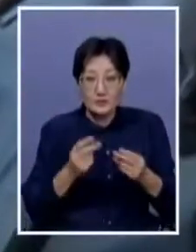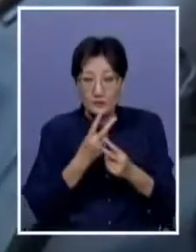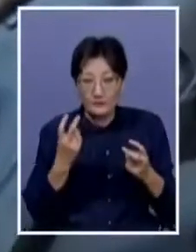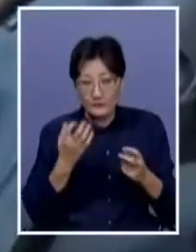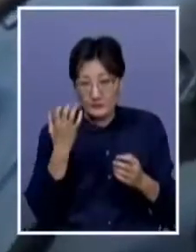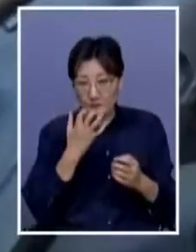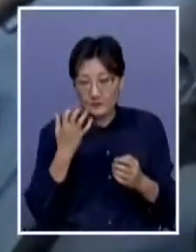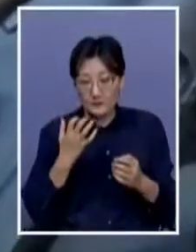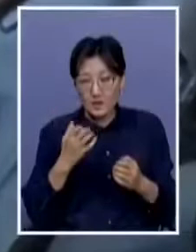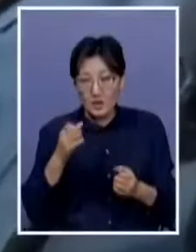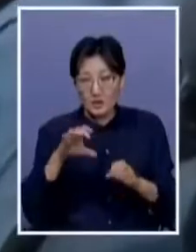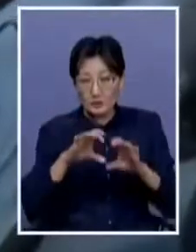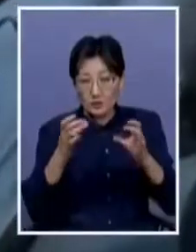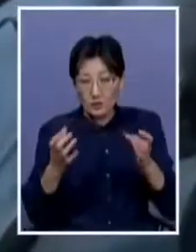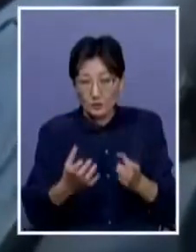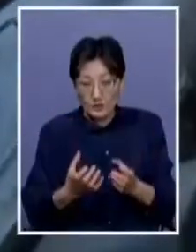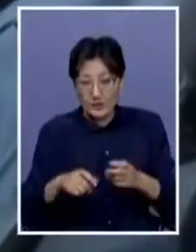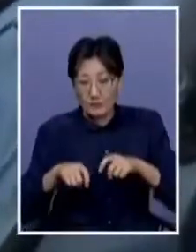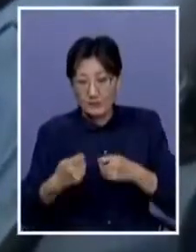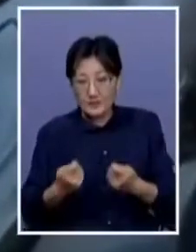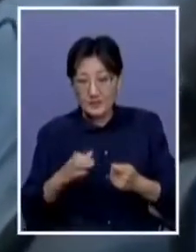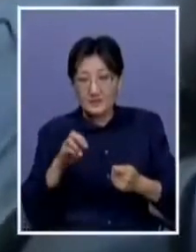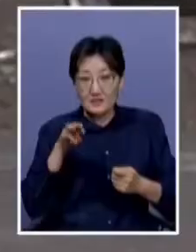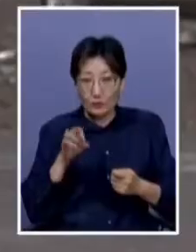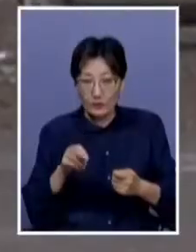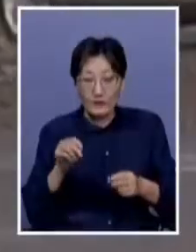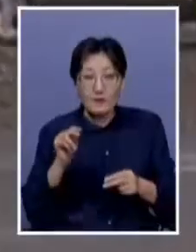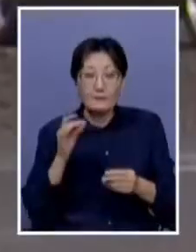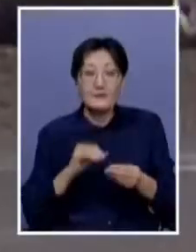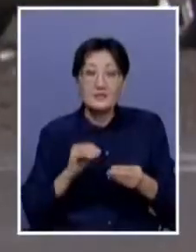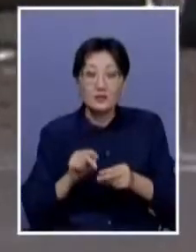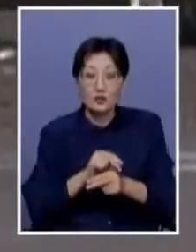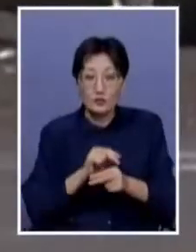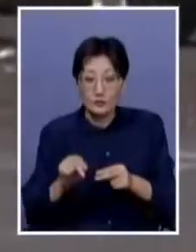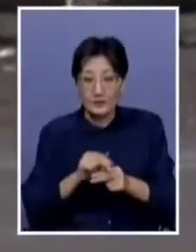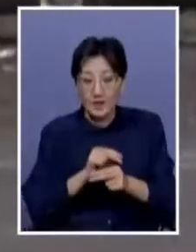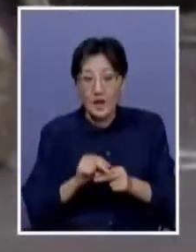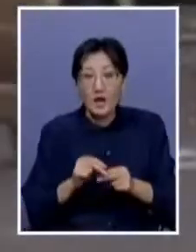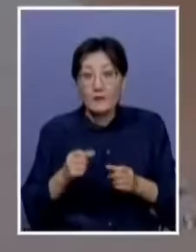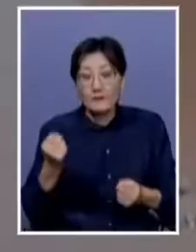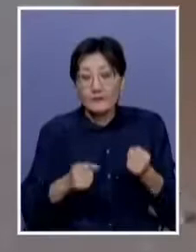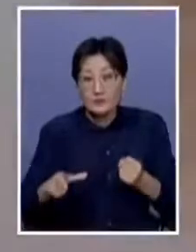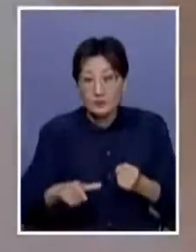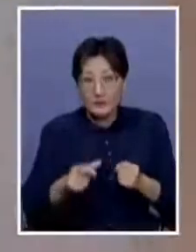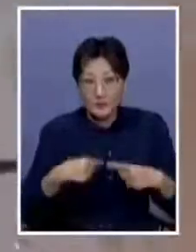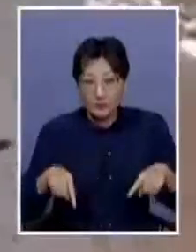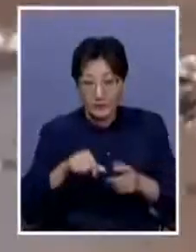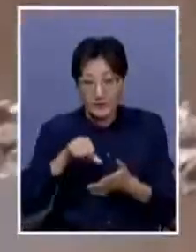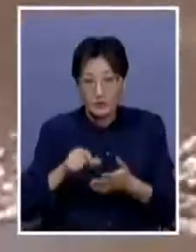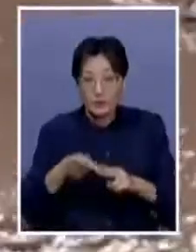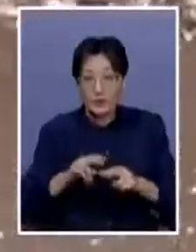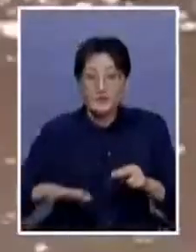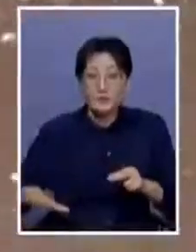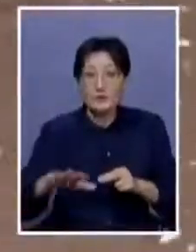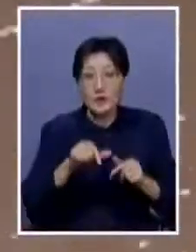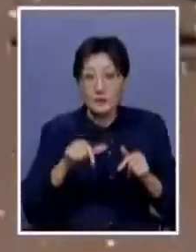жатыр. Күні неден шықпаймыз? Естудан шықпаймыз. Аудандық жолаушылар тасымалы және автокөлік жолдары бөлімінің өкілдері аталған аумақ